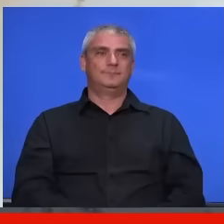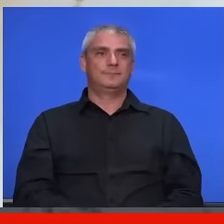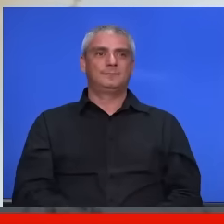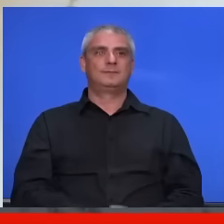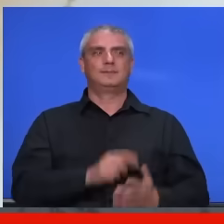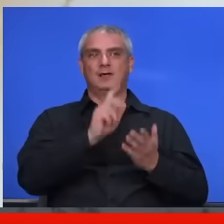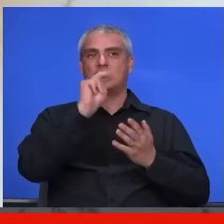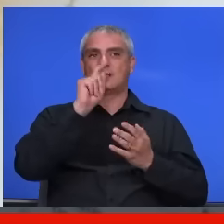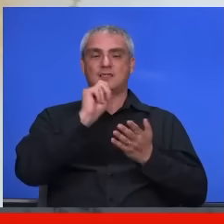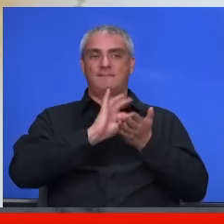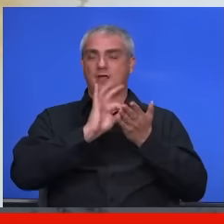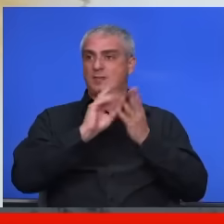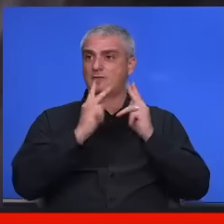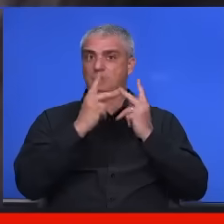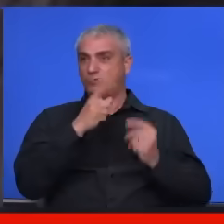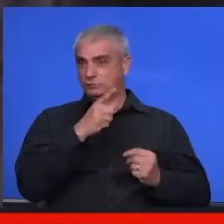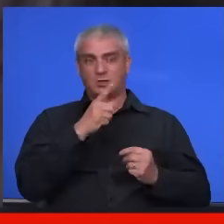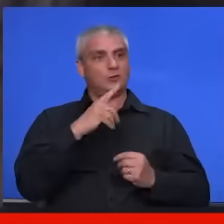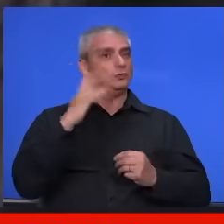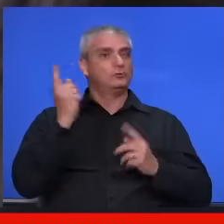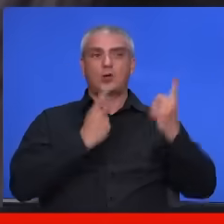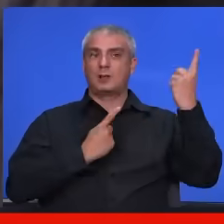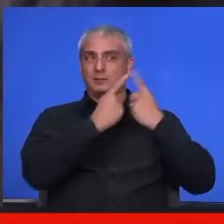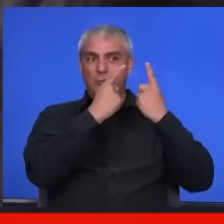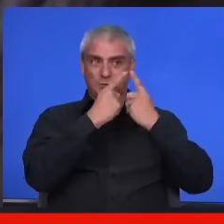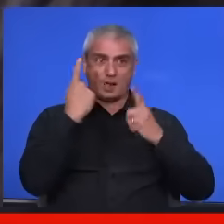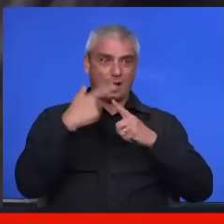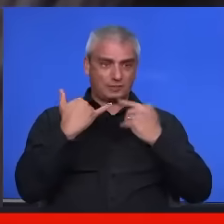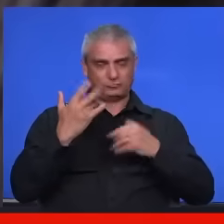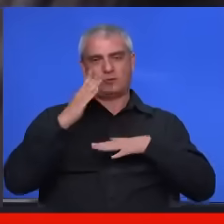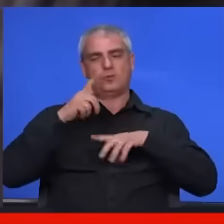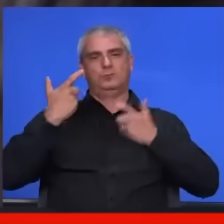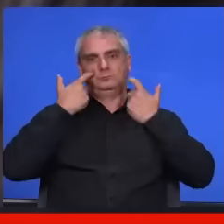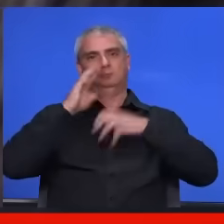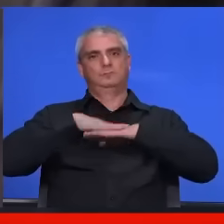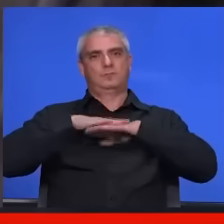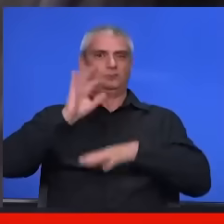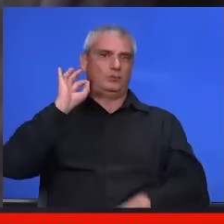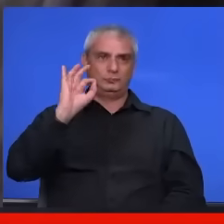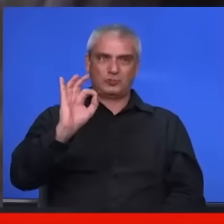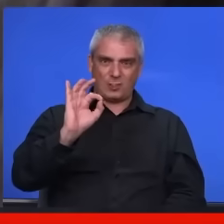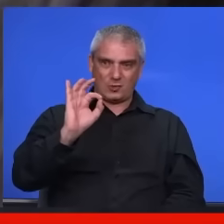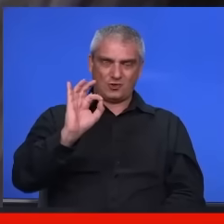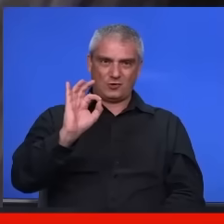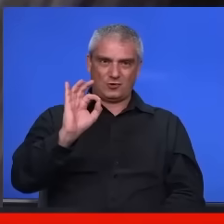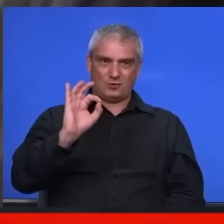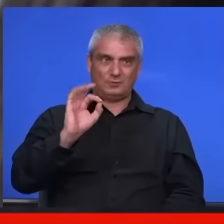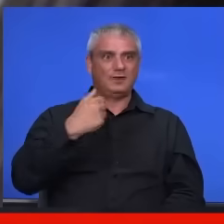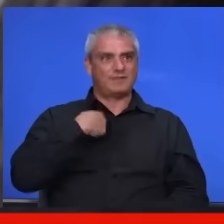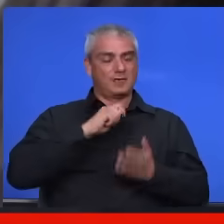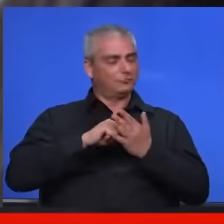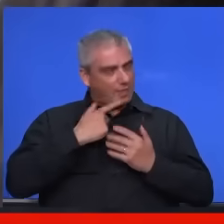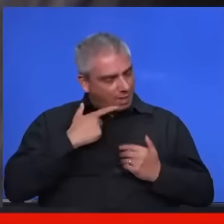כתב לנו בקבוצה שהוא כל הירותים שבעצם היו עד עכשיו, זה היה במשמרת שלו. אני רשמתי